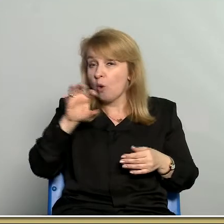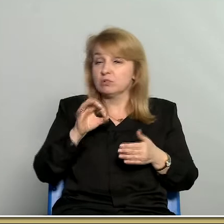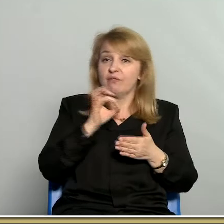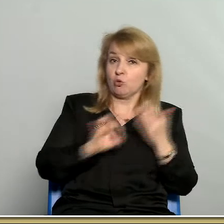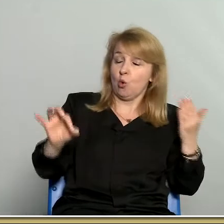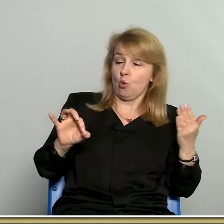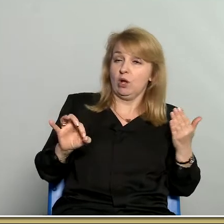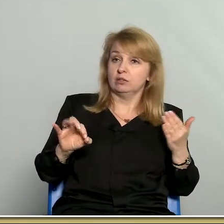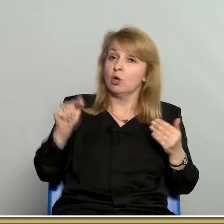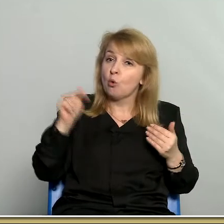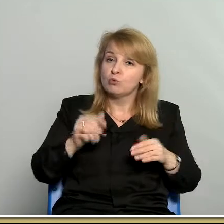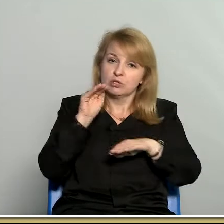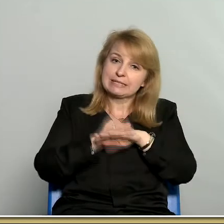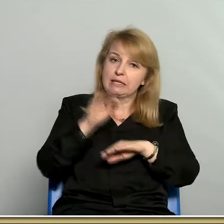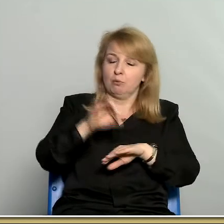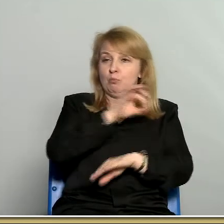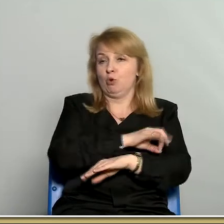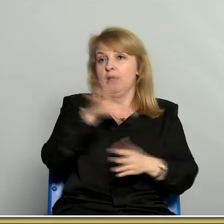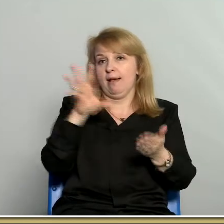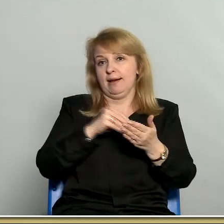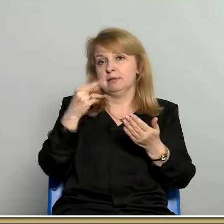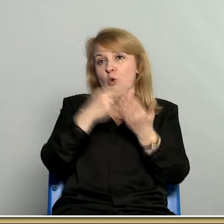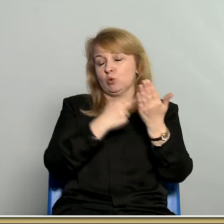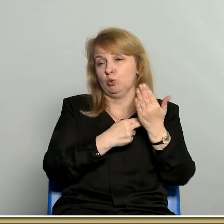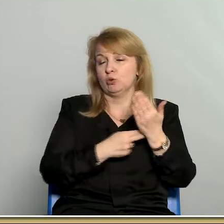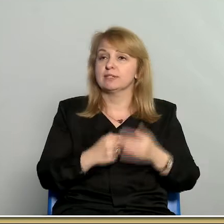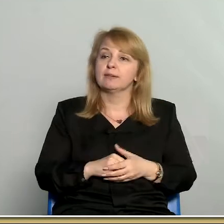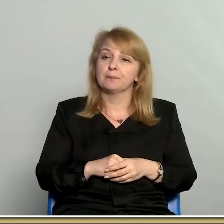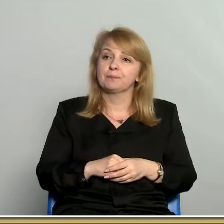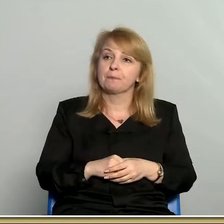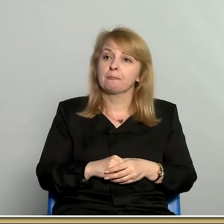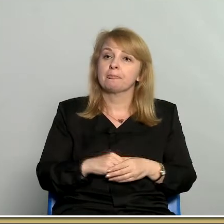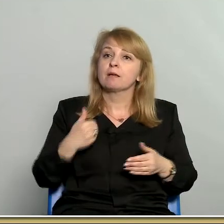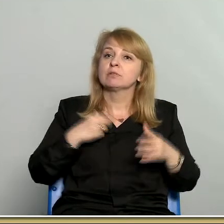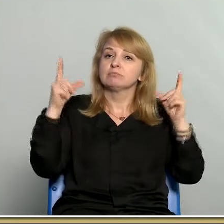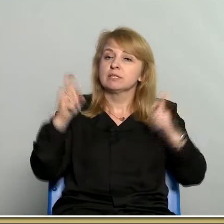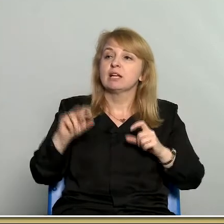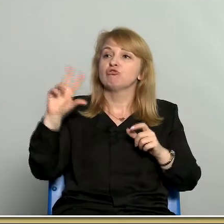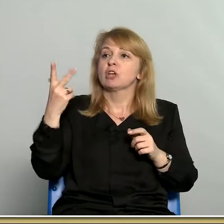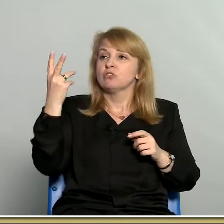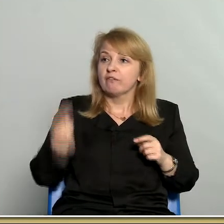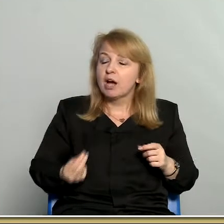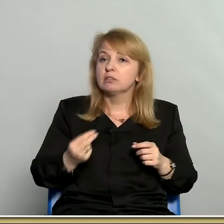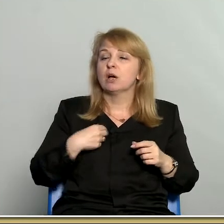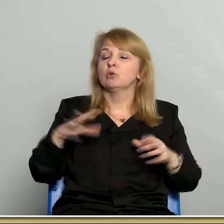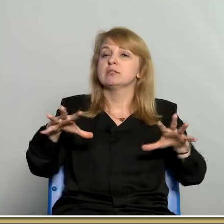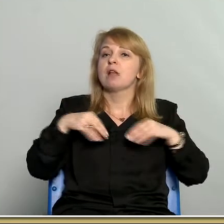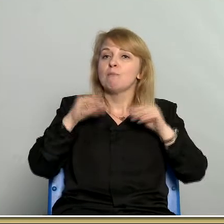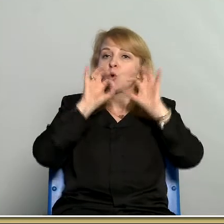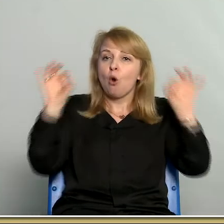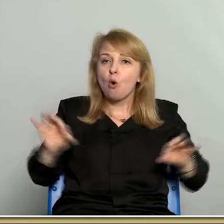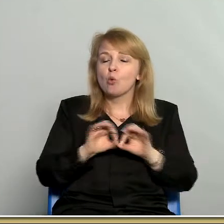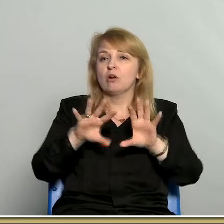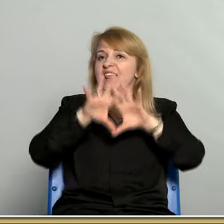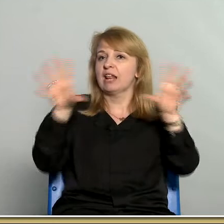dochodowości projektów i kwestii pomocy publicznej. Zaczynamy w trzecim kwartale w naborach ogólnych, czyli kierowanych do